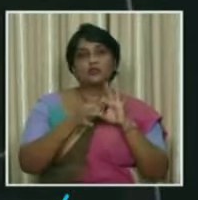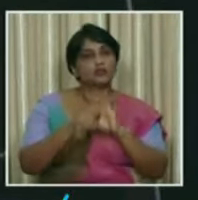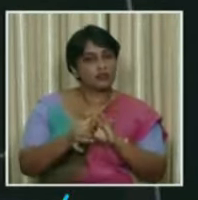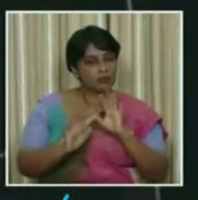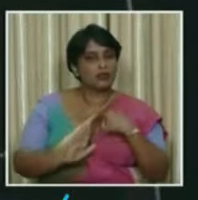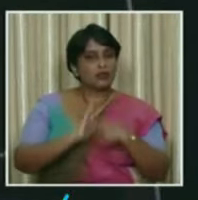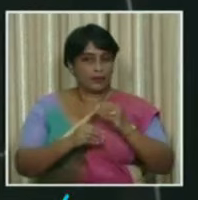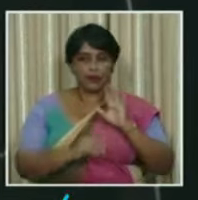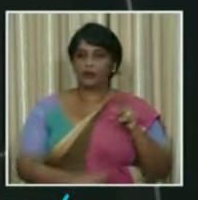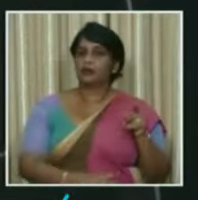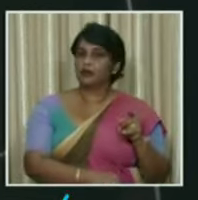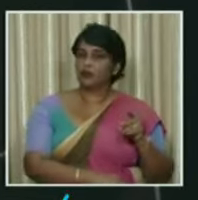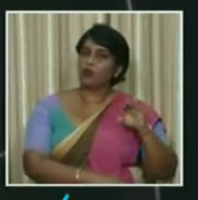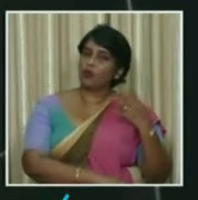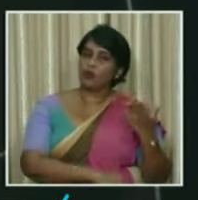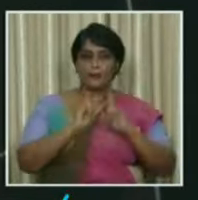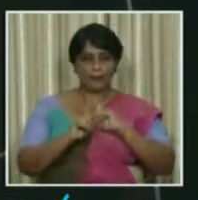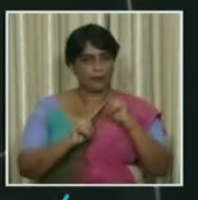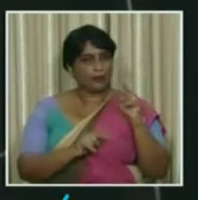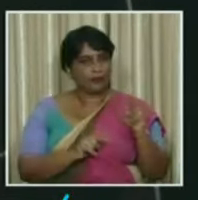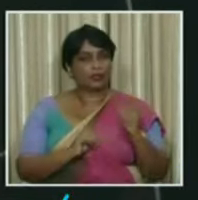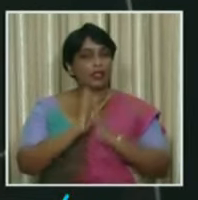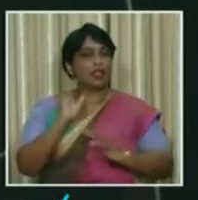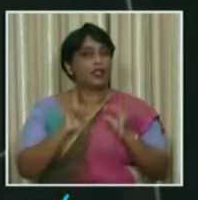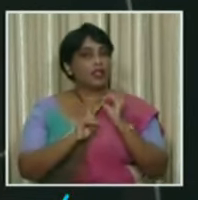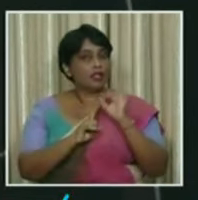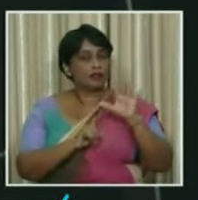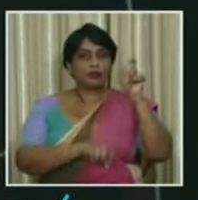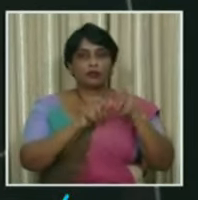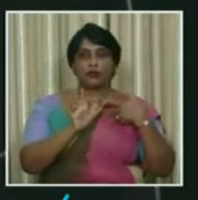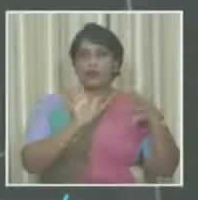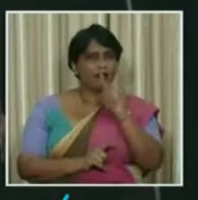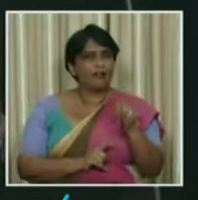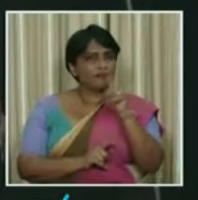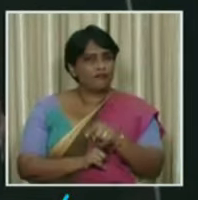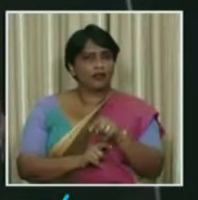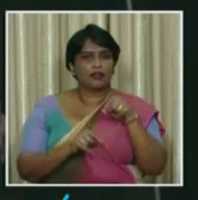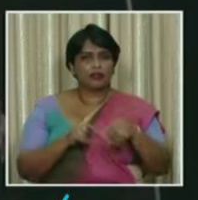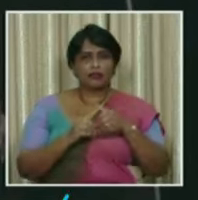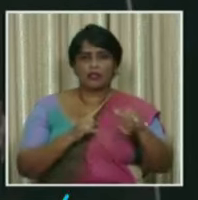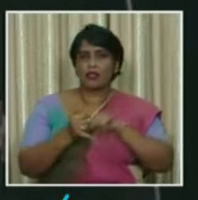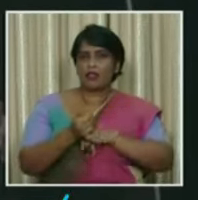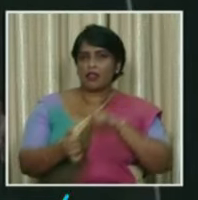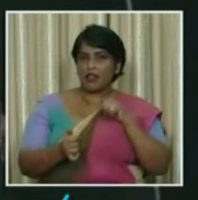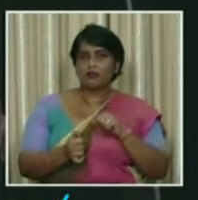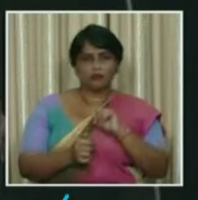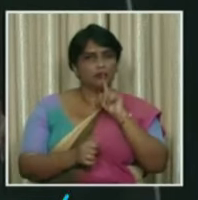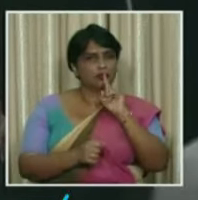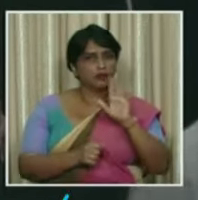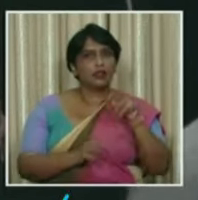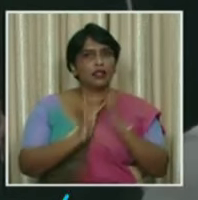රටේ ජාවාරම් වෙනකොට ඕනම අමාත්‍යාංශයක ඇමතිවරයා සහ නිලධාරී එකතු වෙලා තමයි වෙලා තියෙන්නේ මේ වෙනකොට ලේකම්වරයා ප්‍රකාශ කරලා